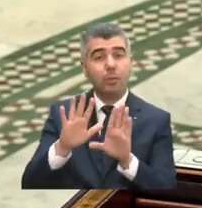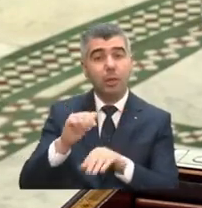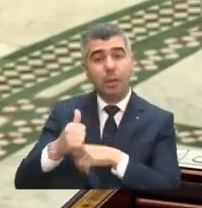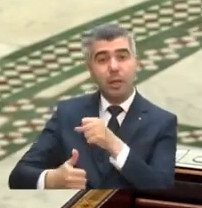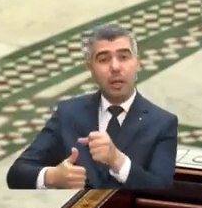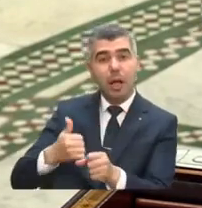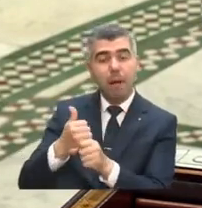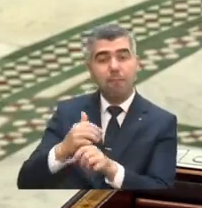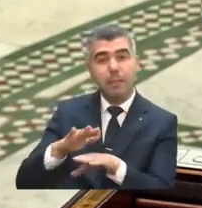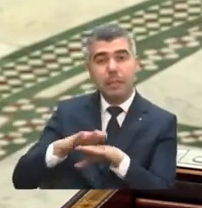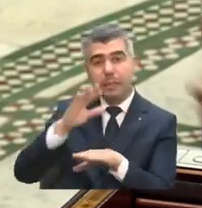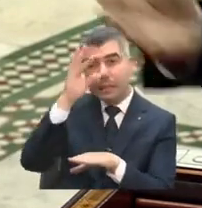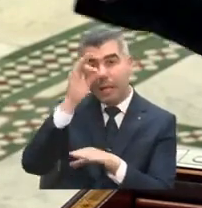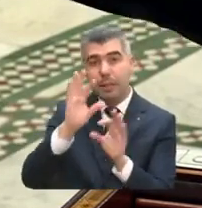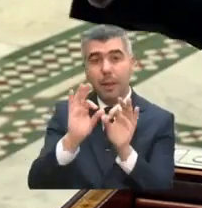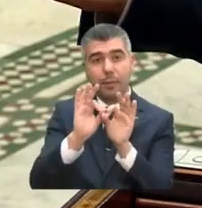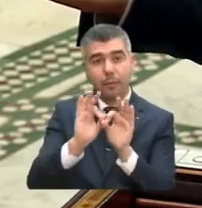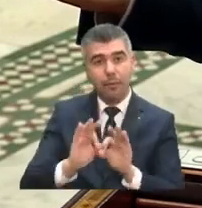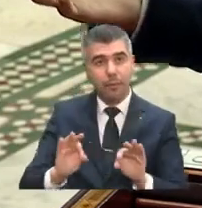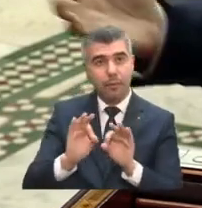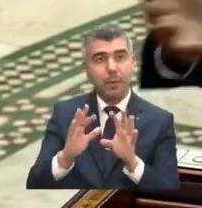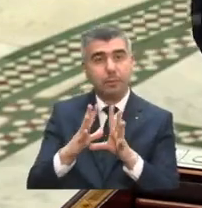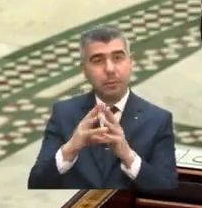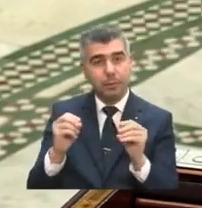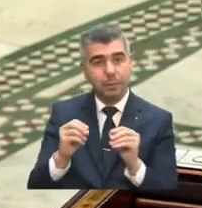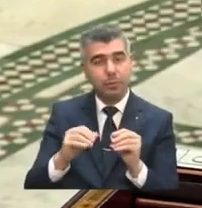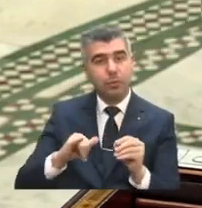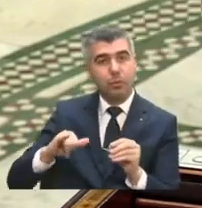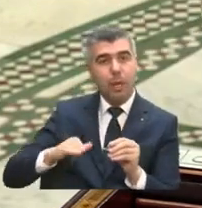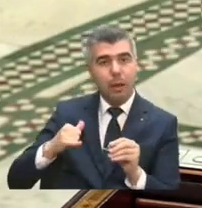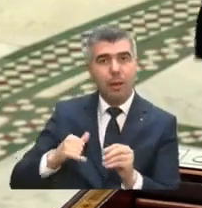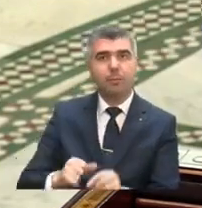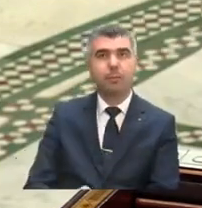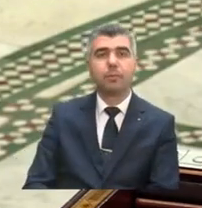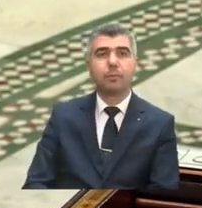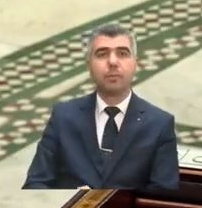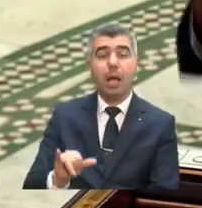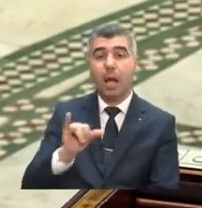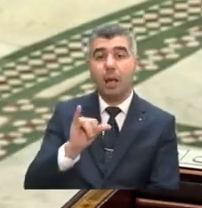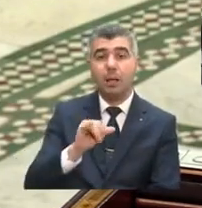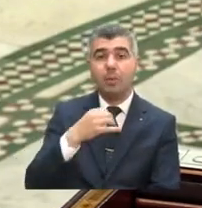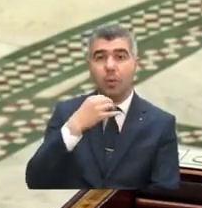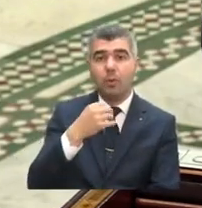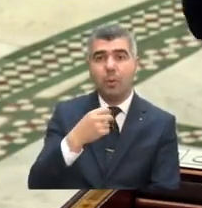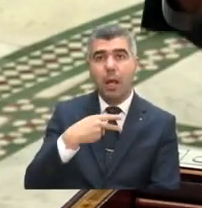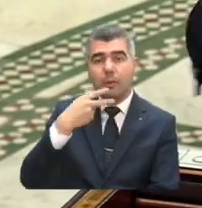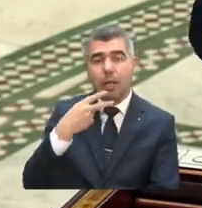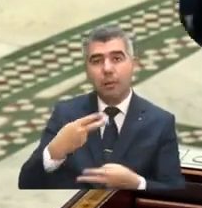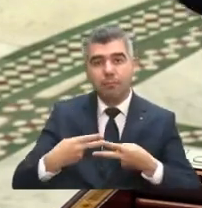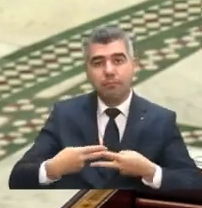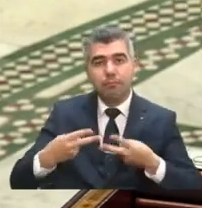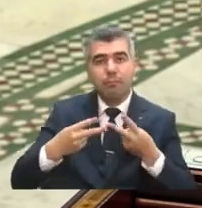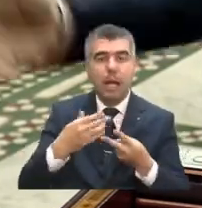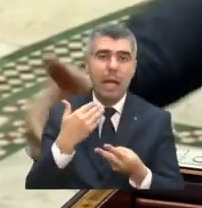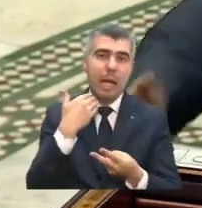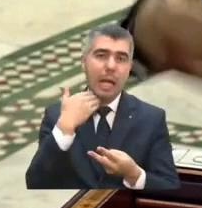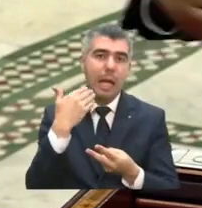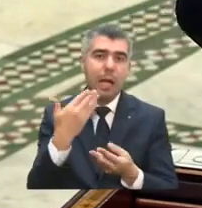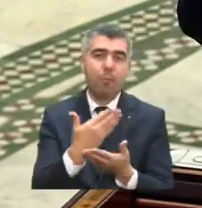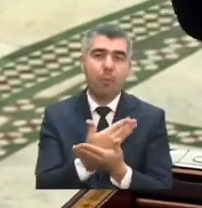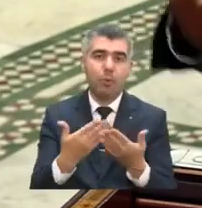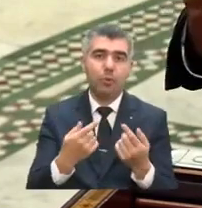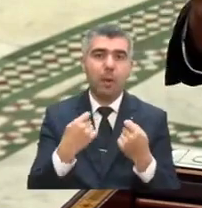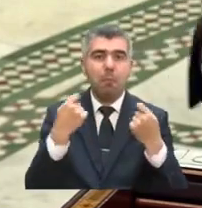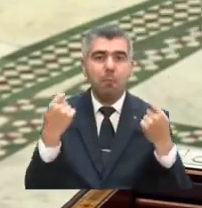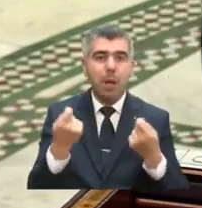كانوش هناك سياسة عمومية للشباب؟ الله أعلم. نسألوا علاش هاد الشباب كيف استعملوا هاد العنف اللفظي وهاد العنف في في في في